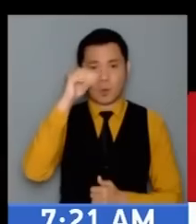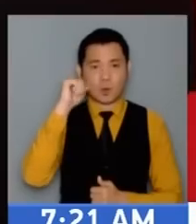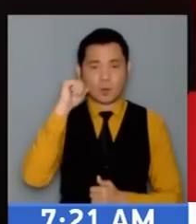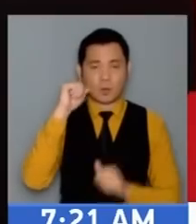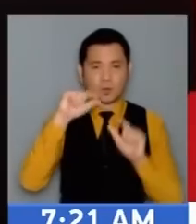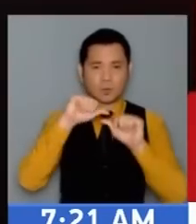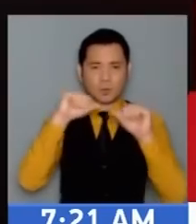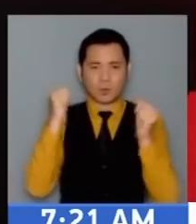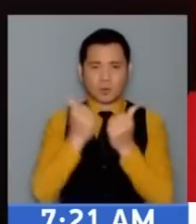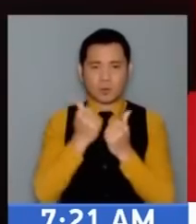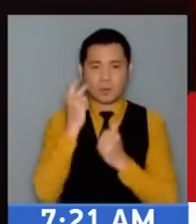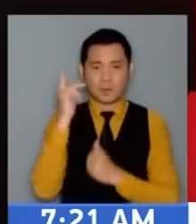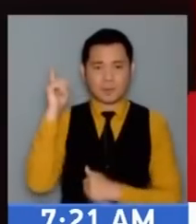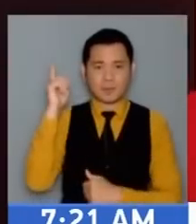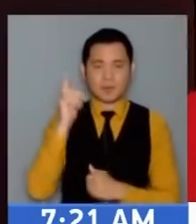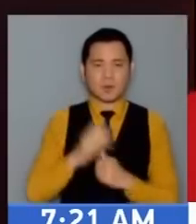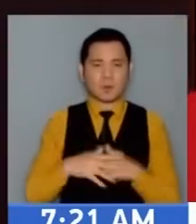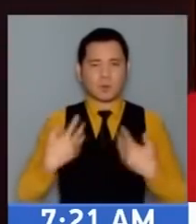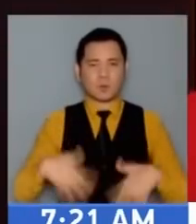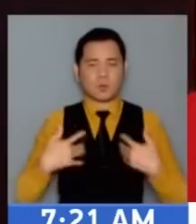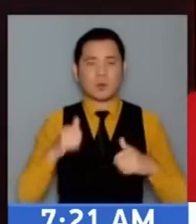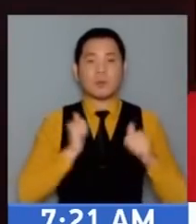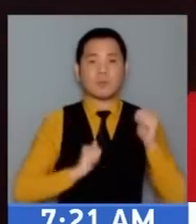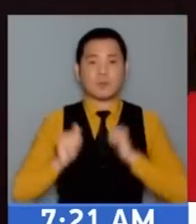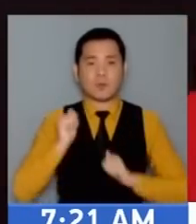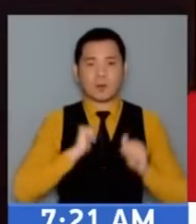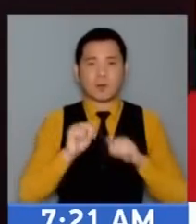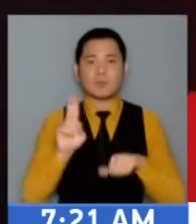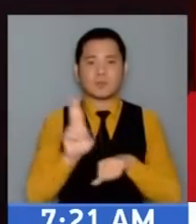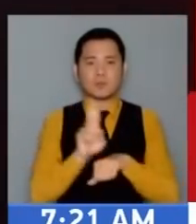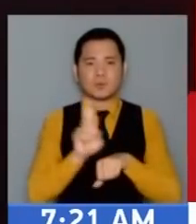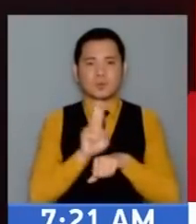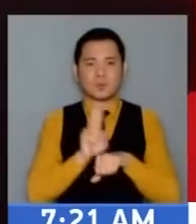Amerika, nag-perform naman via screencast.